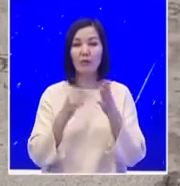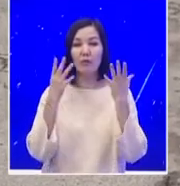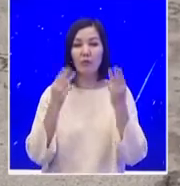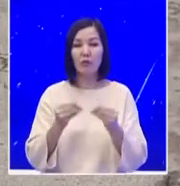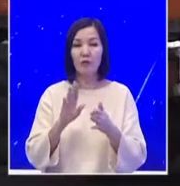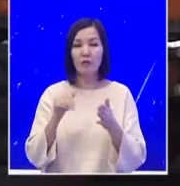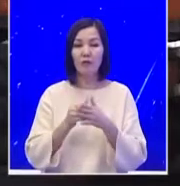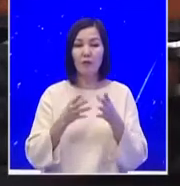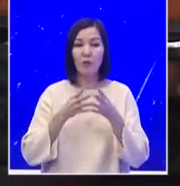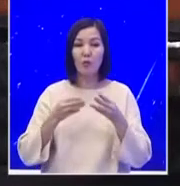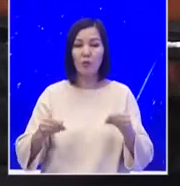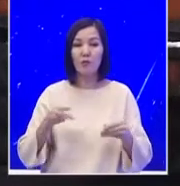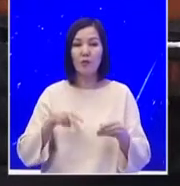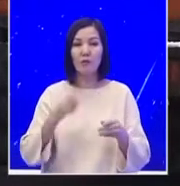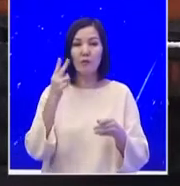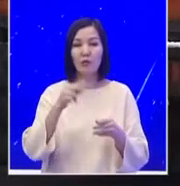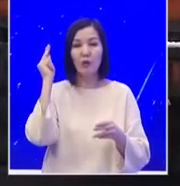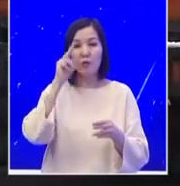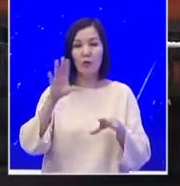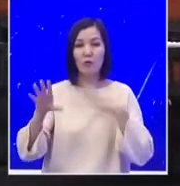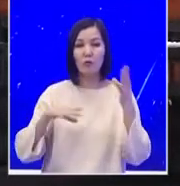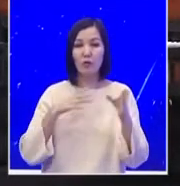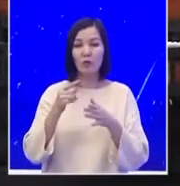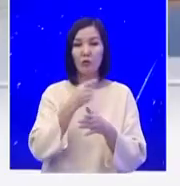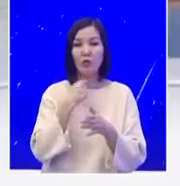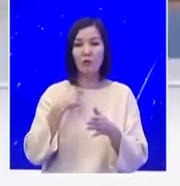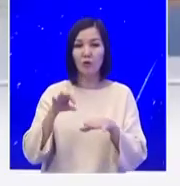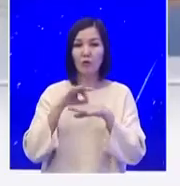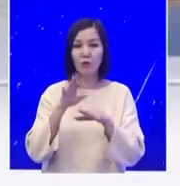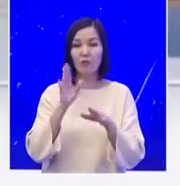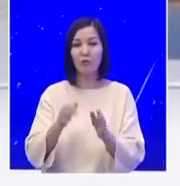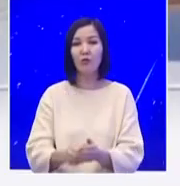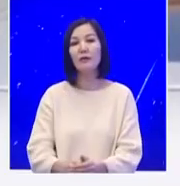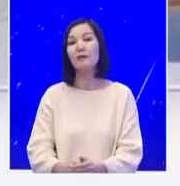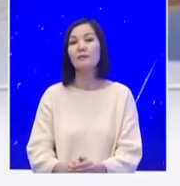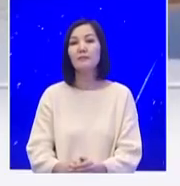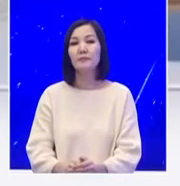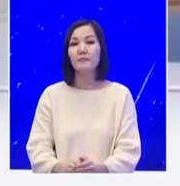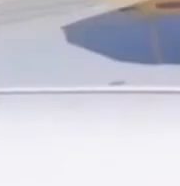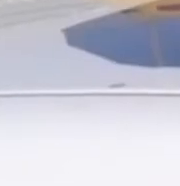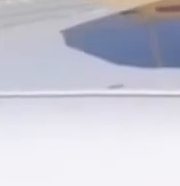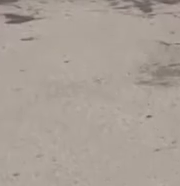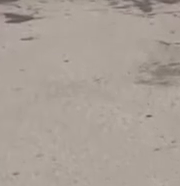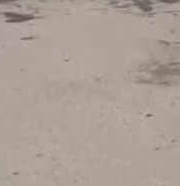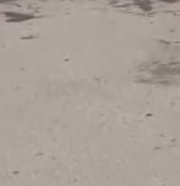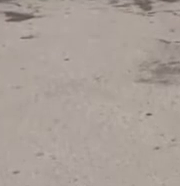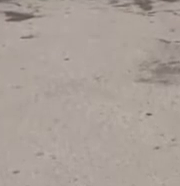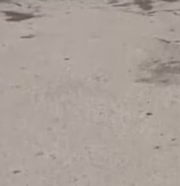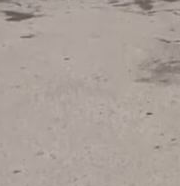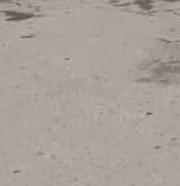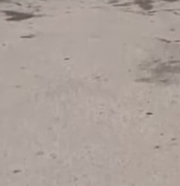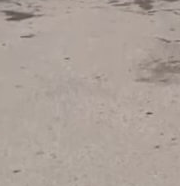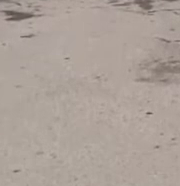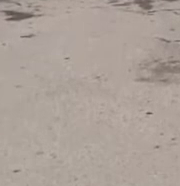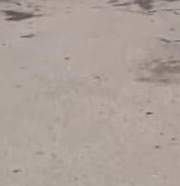негізгі көктем 2020 оқу жаттығуы Талдықорғанда өтпек. Алмат Хамит, Абзал Нүсіп, Ержан Дүйсен, Жетісу